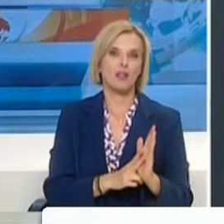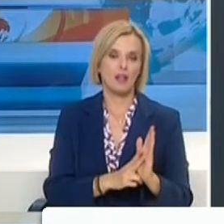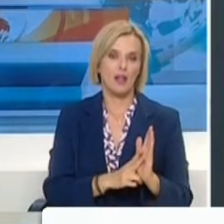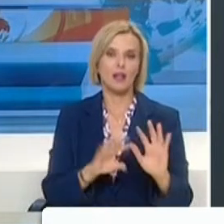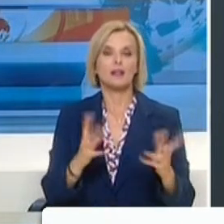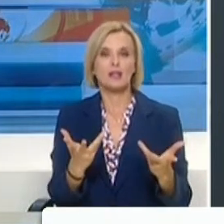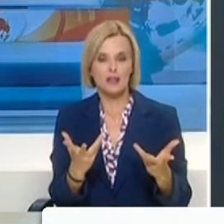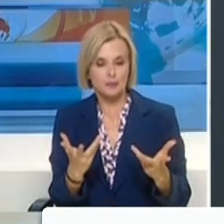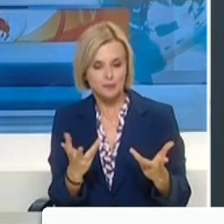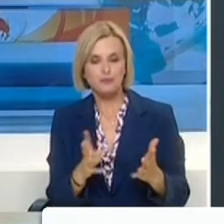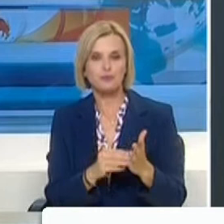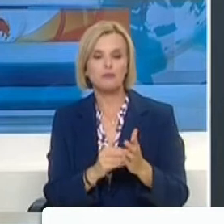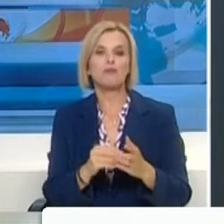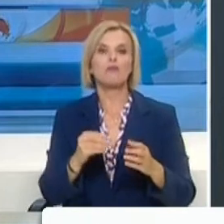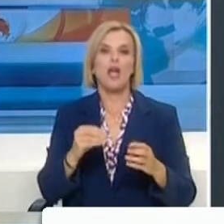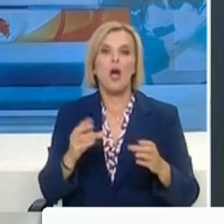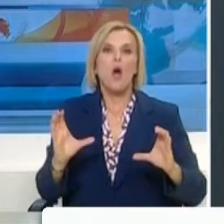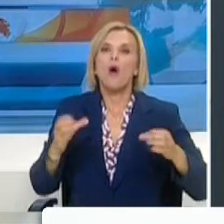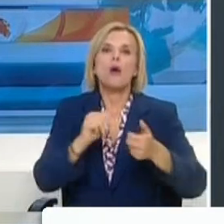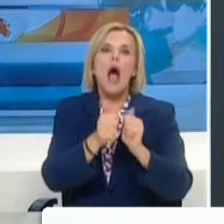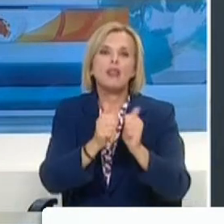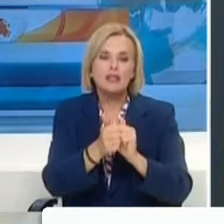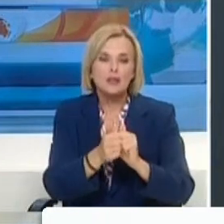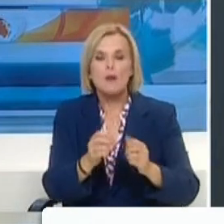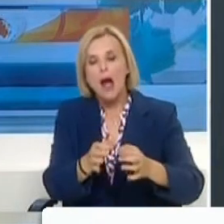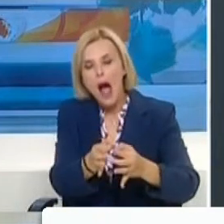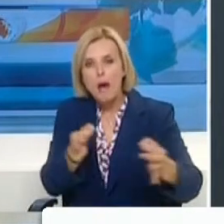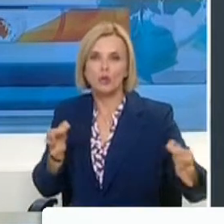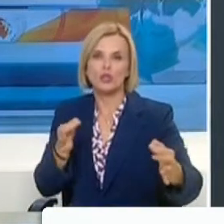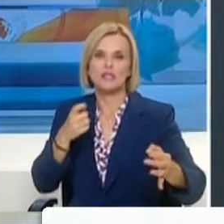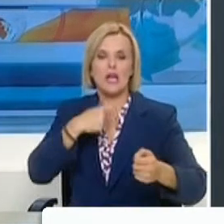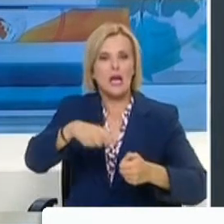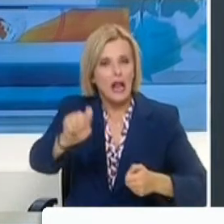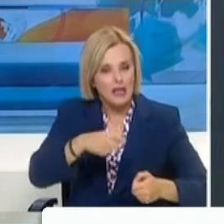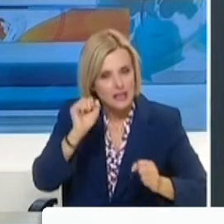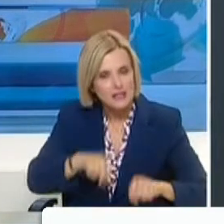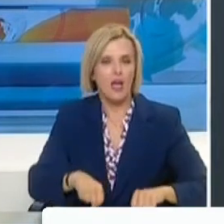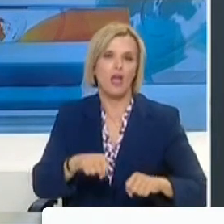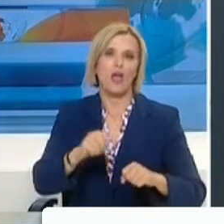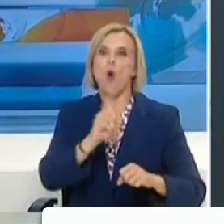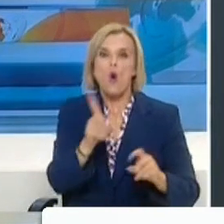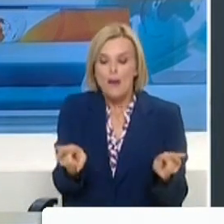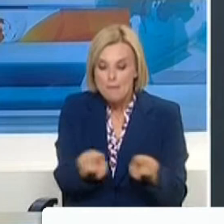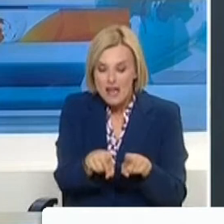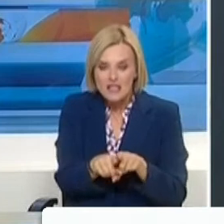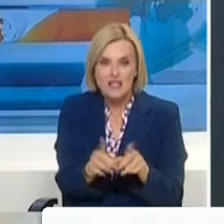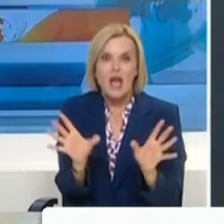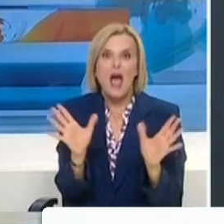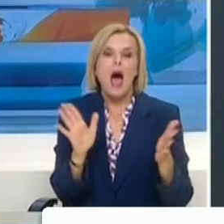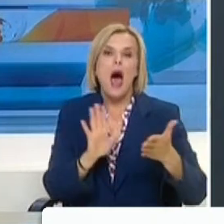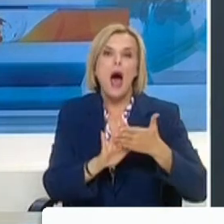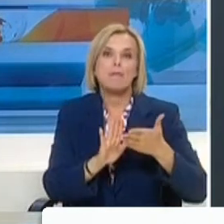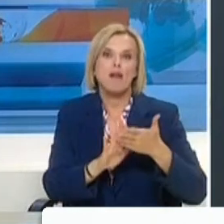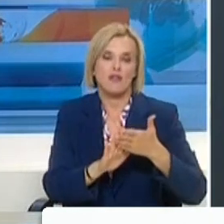επαφή. Υπενθυμίζεται ότι για την προστασία της δημόσιας υγείας είναι απαραίτητο στις παραλίες να τηρούνται οι αναγκαίες αποστάσεις, να αποφεύγεται